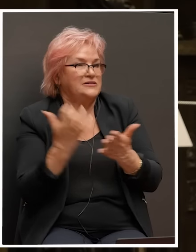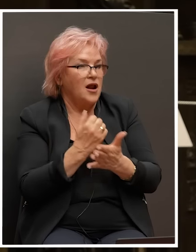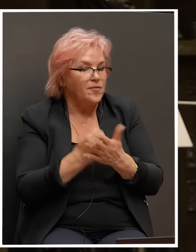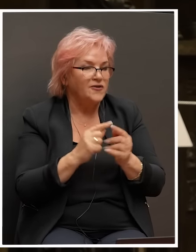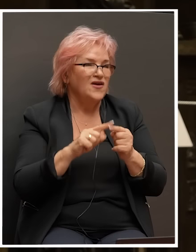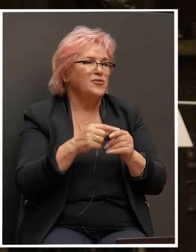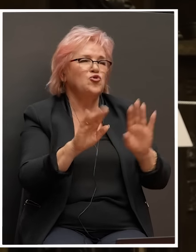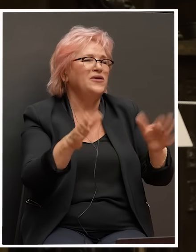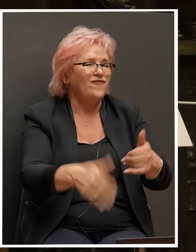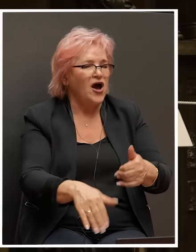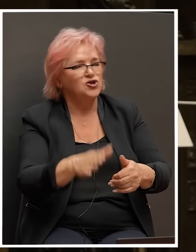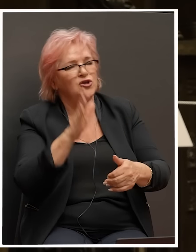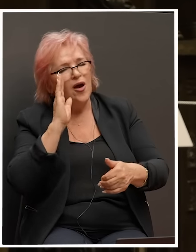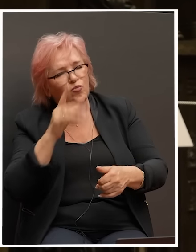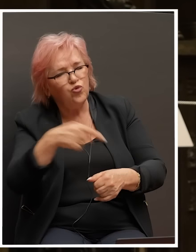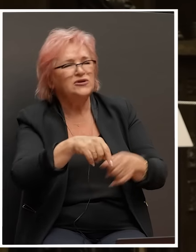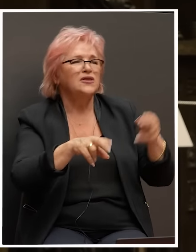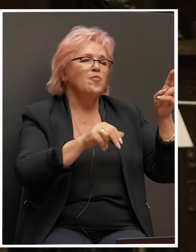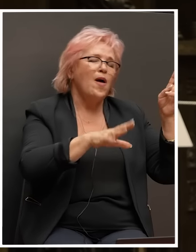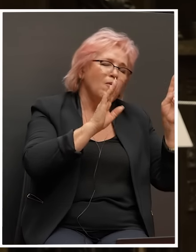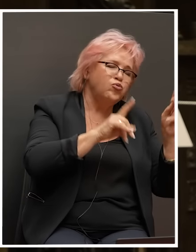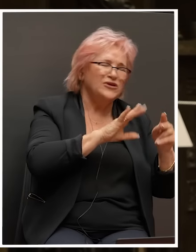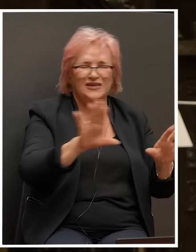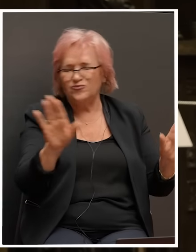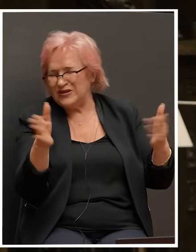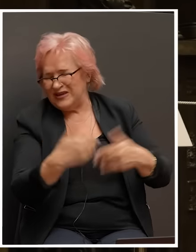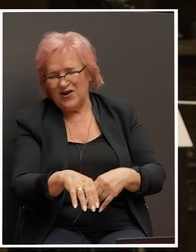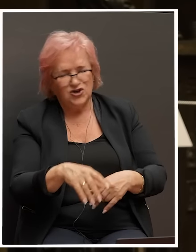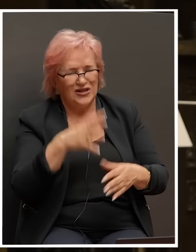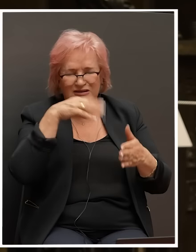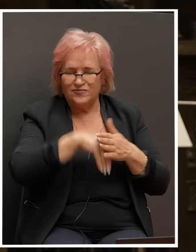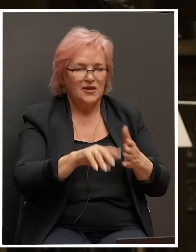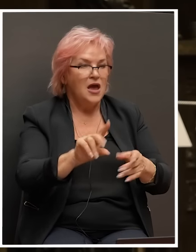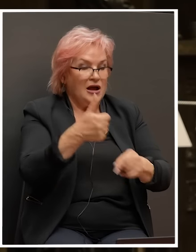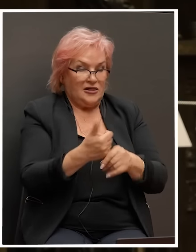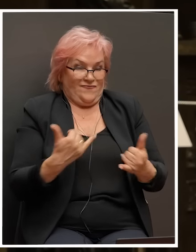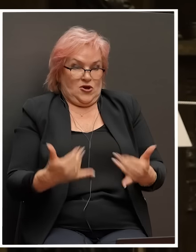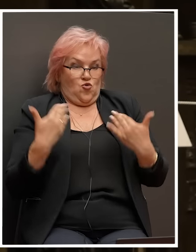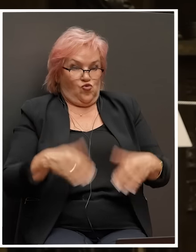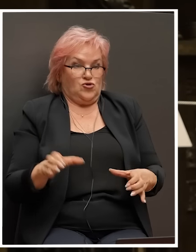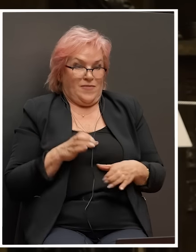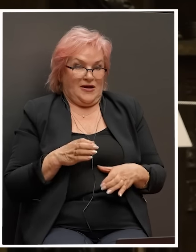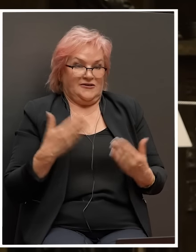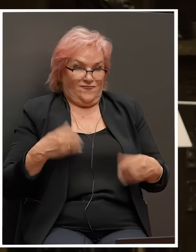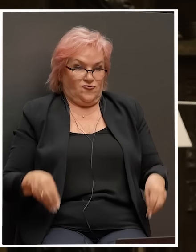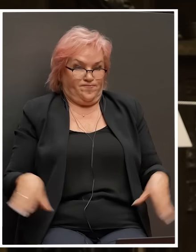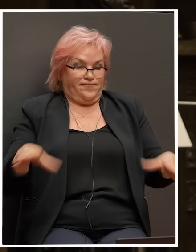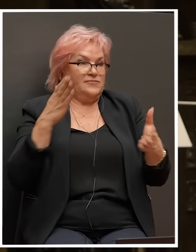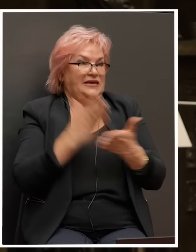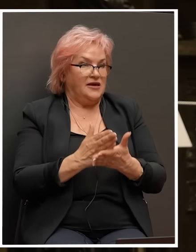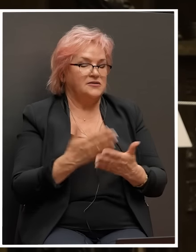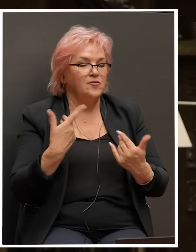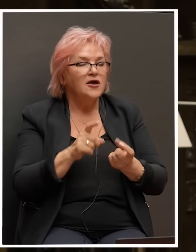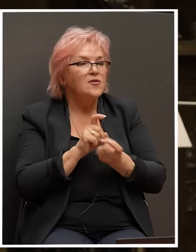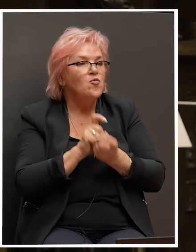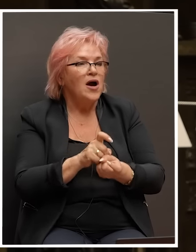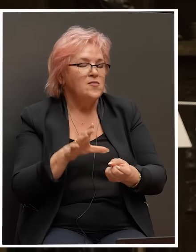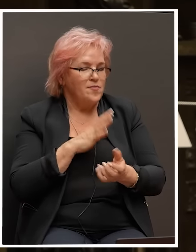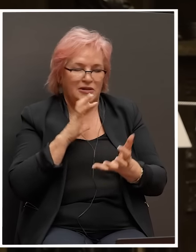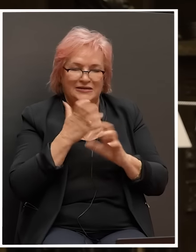потом уже не важно, будет еще папа, не будет еще папа, не имеет значения. Главное, состояние уже сколочено. Поэтому борьба была